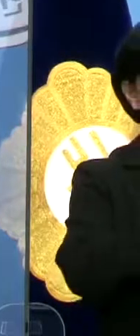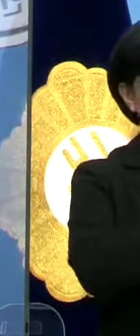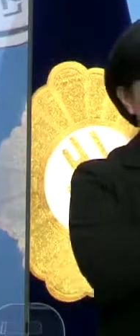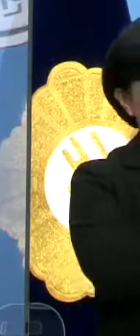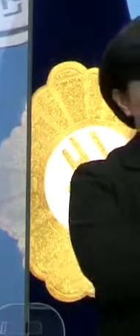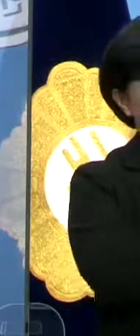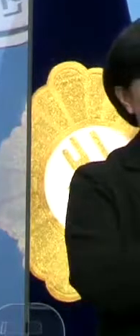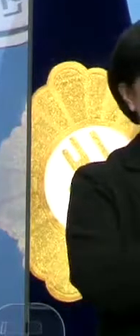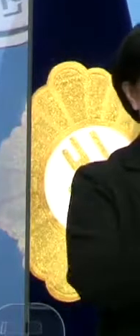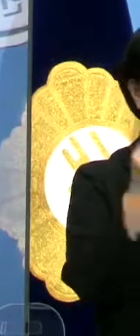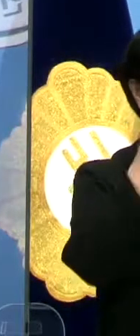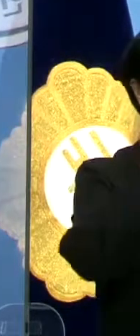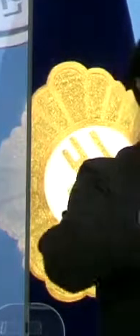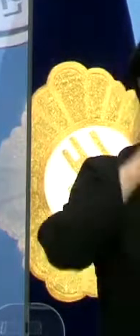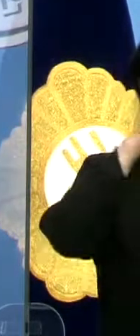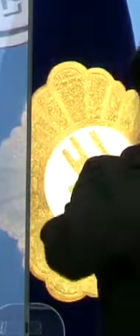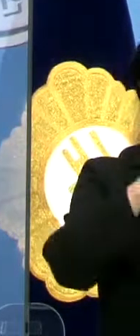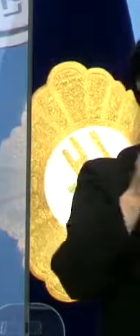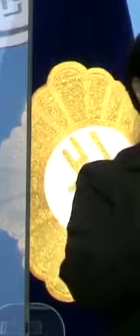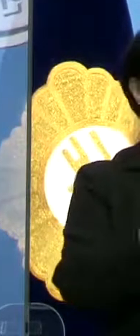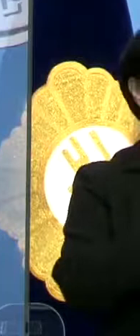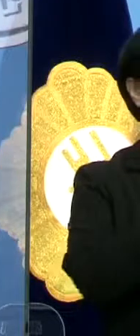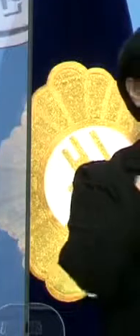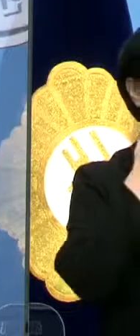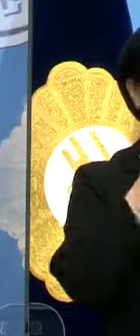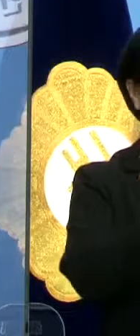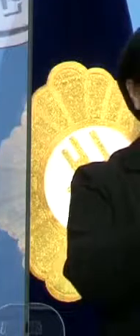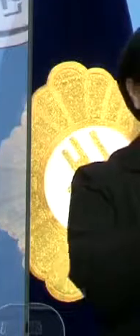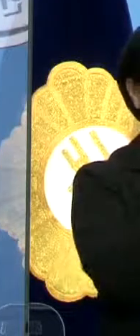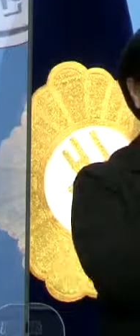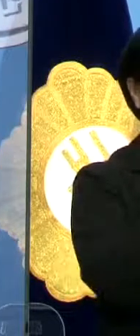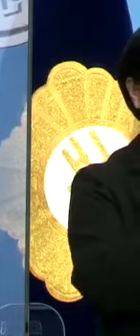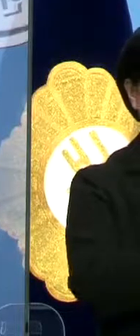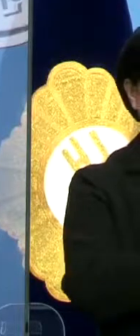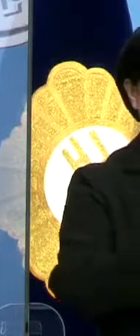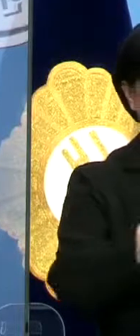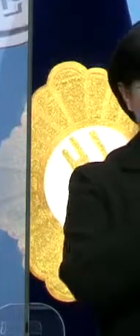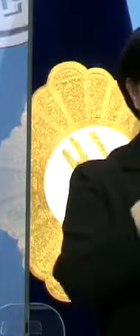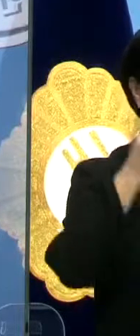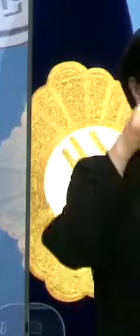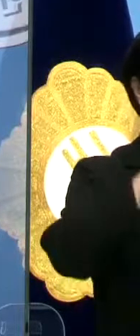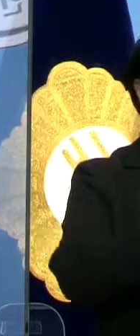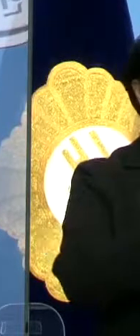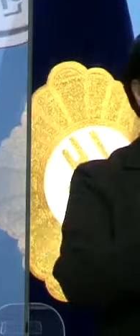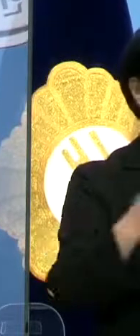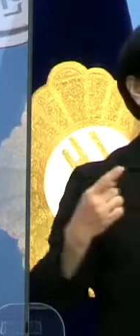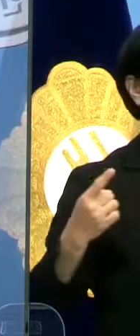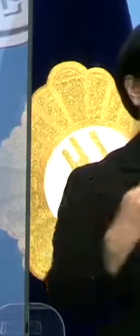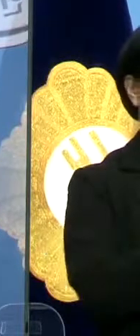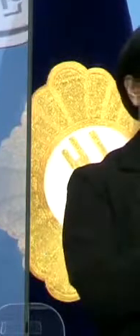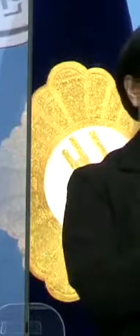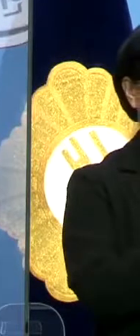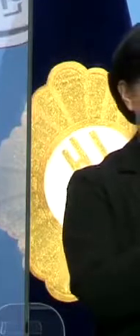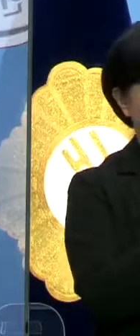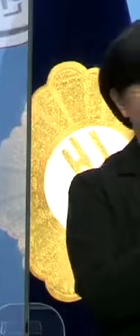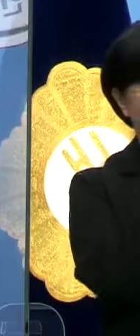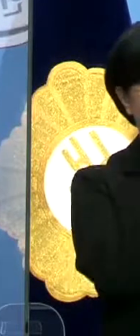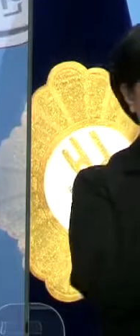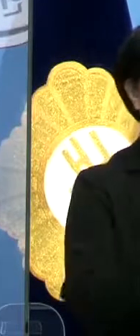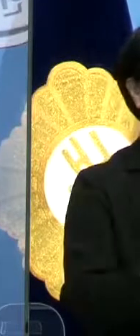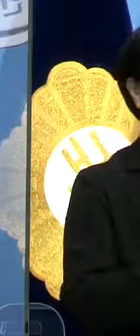잘못으로 제복을 선거를 치르면 후보를 내지 않는다는 당원의 전 당원 투표를 통해 달리 정할 수 있다는 단서 정을 단